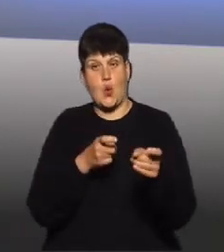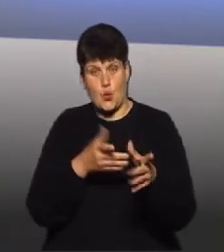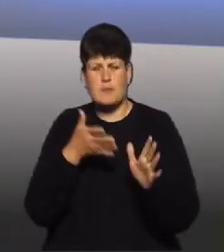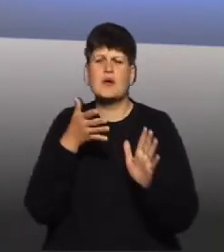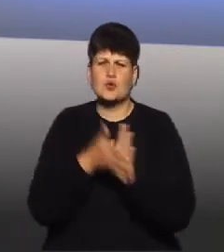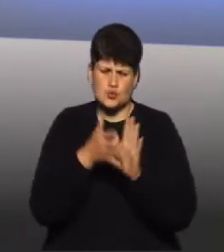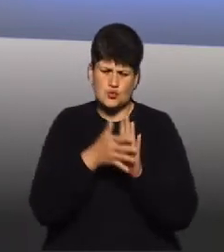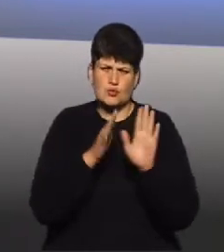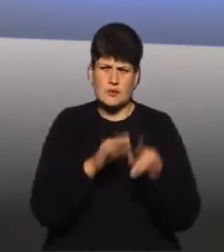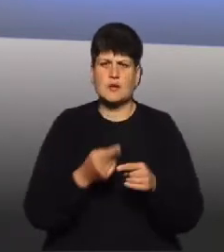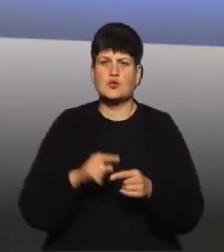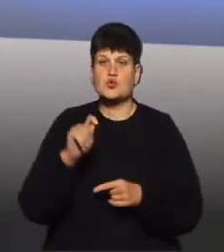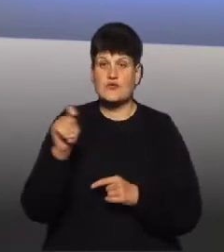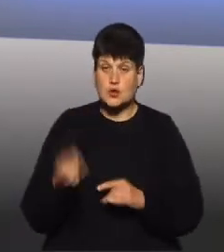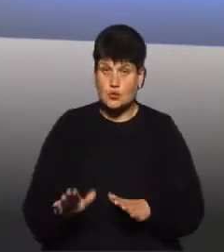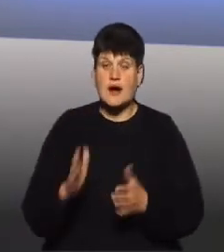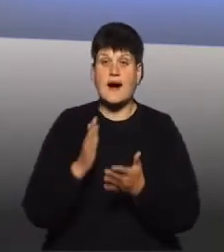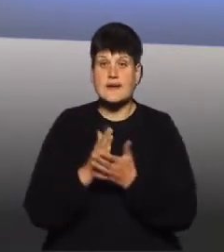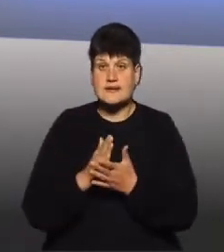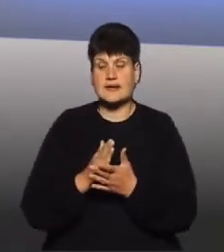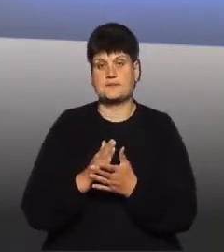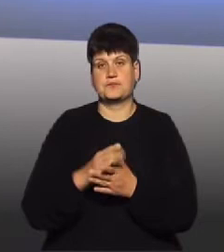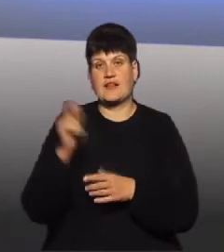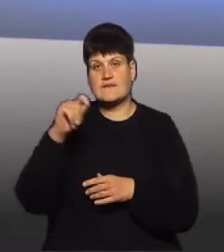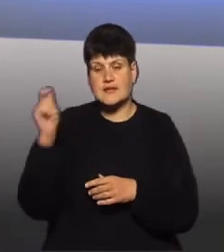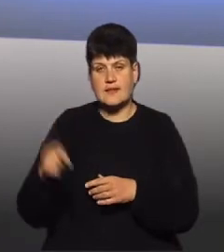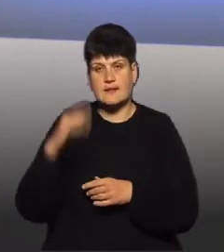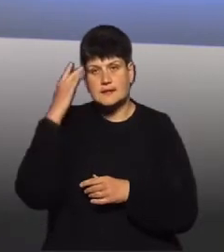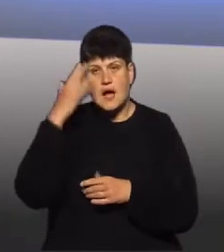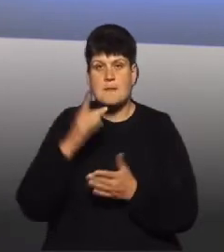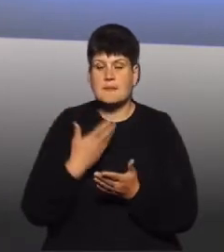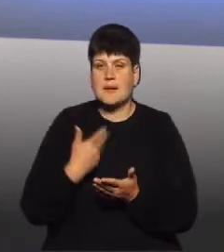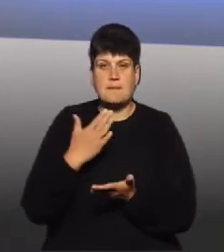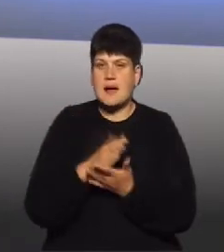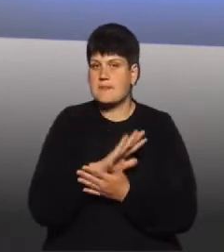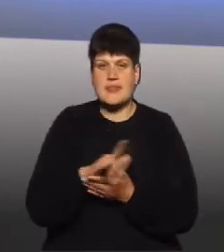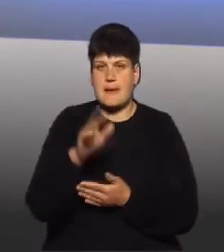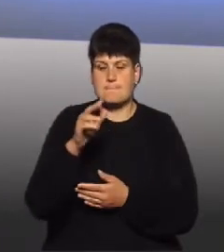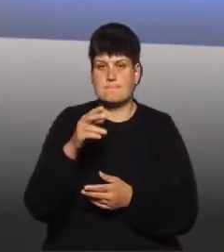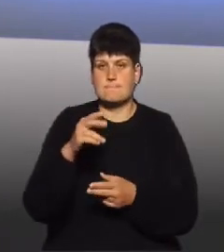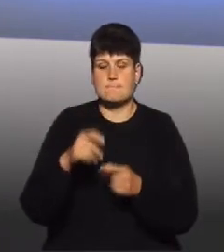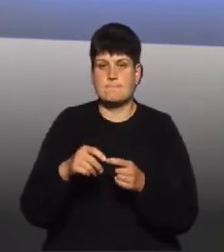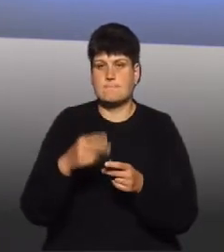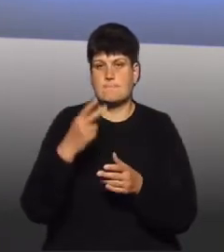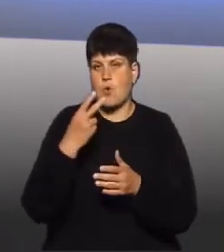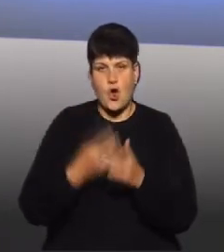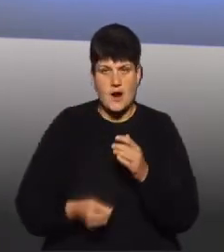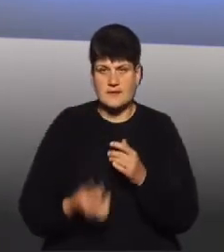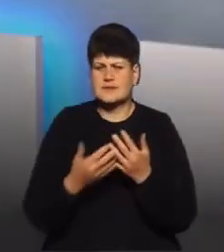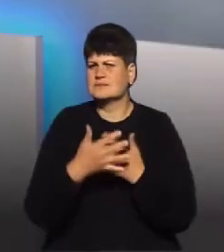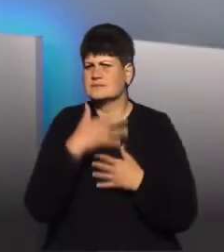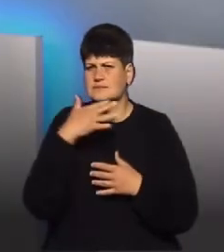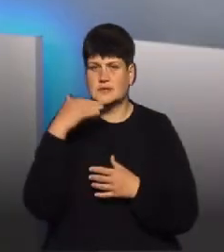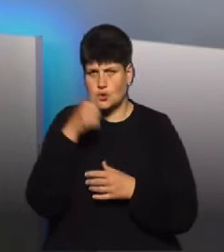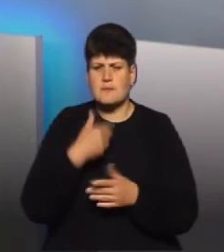є війна ідеологічна, і ми її маємо не програти. І нарешті за стільки років, ну, ми маємо цього добитися.